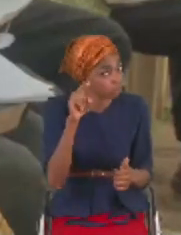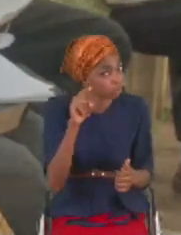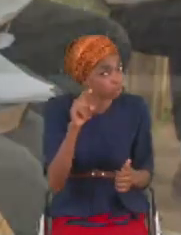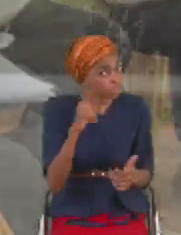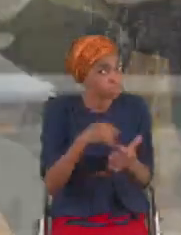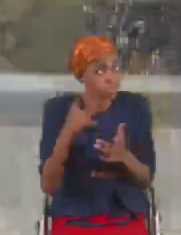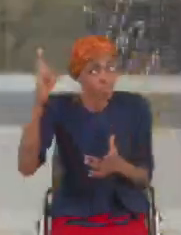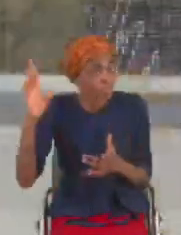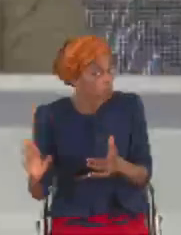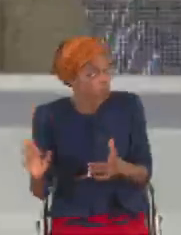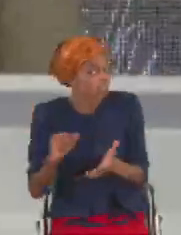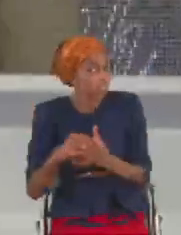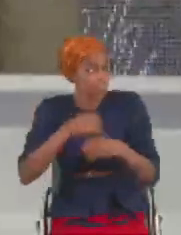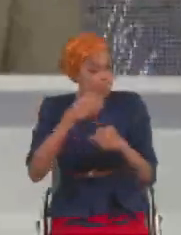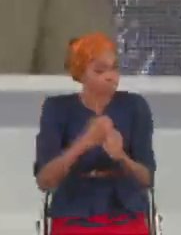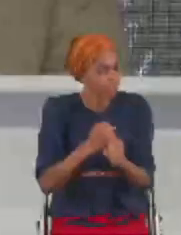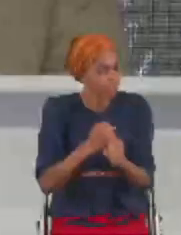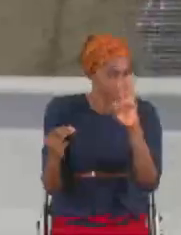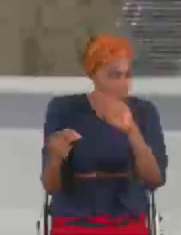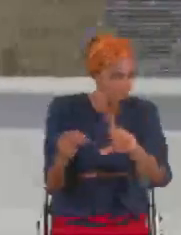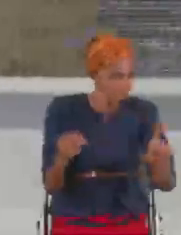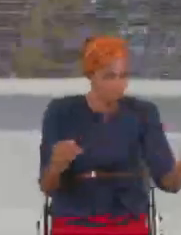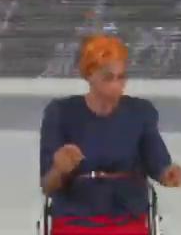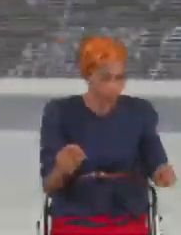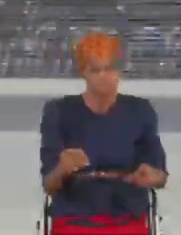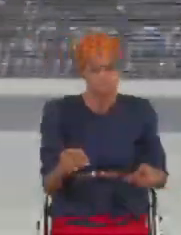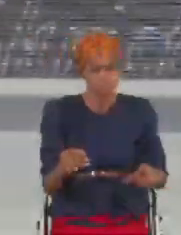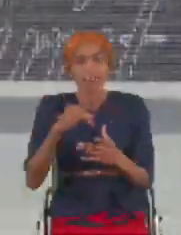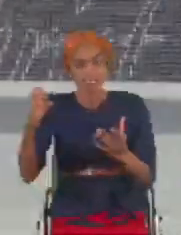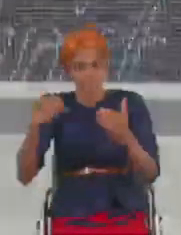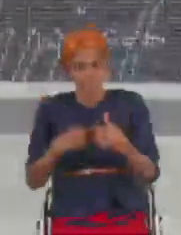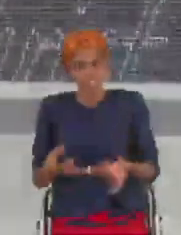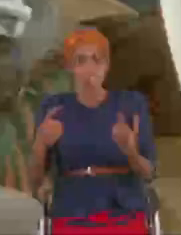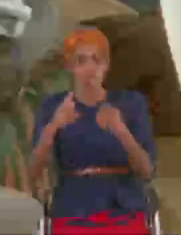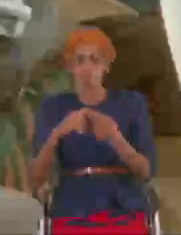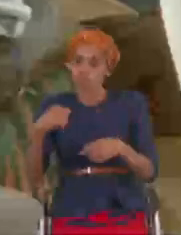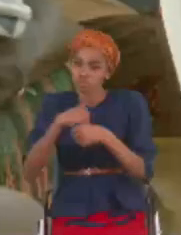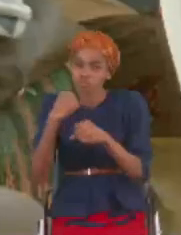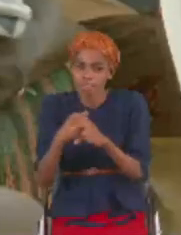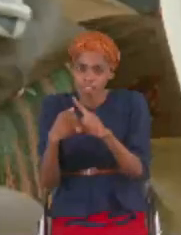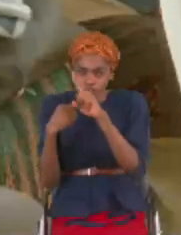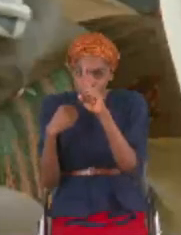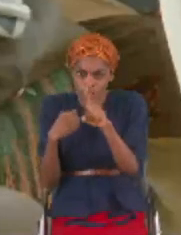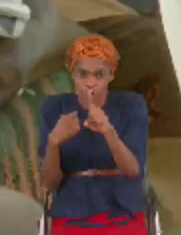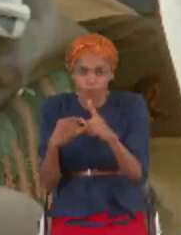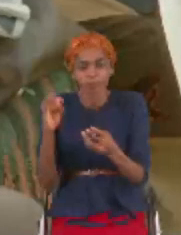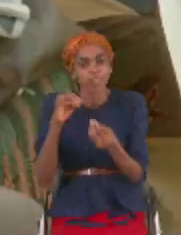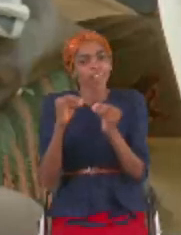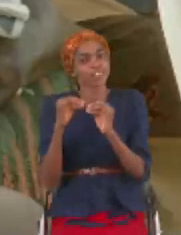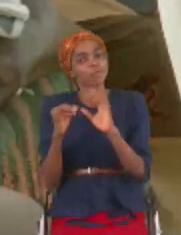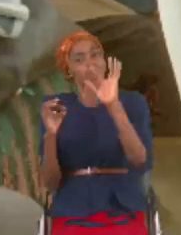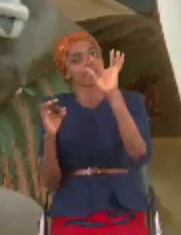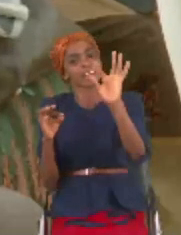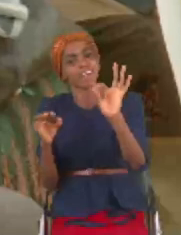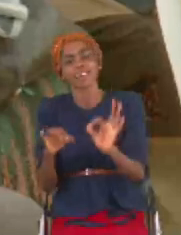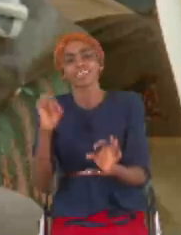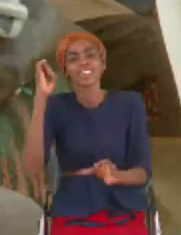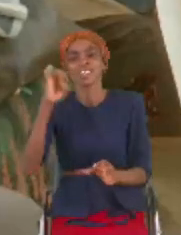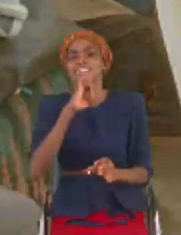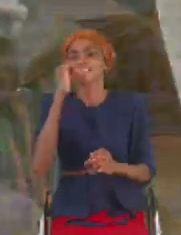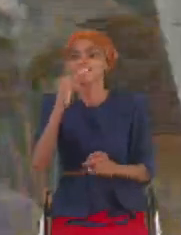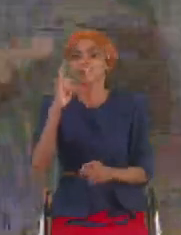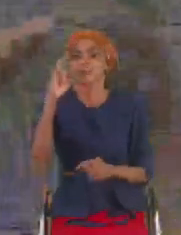c'est lui qui a fait 2 et les venues pour faire aussi de toi neuvièmement c'est lui qui